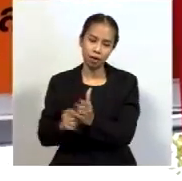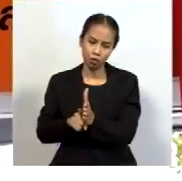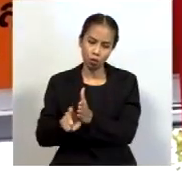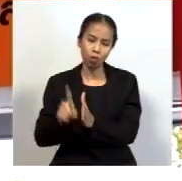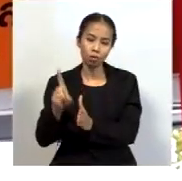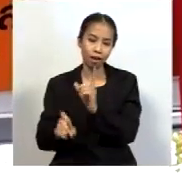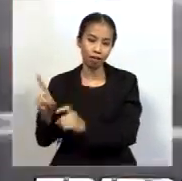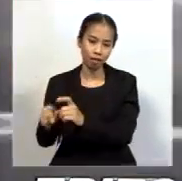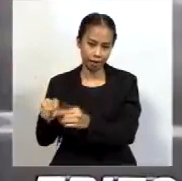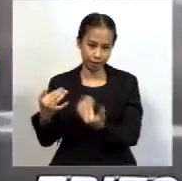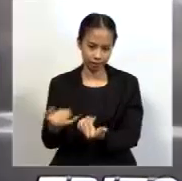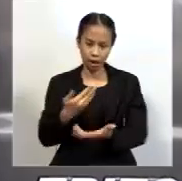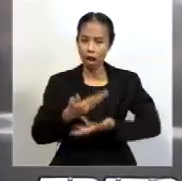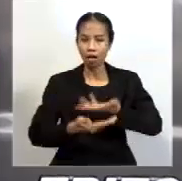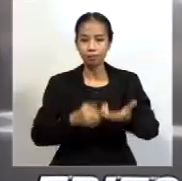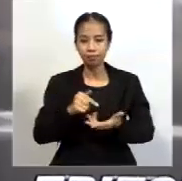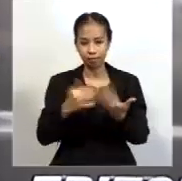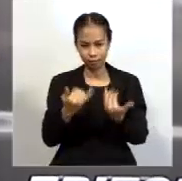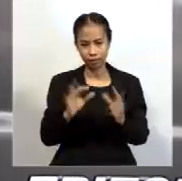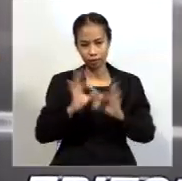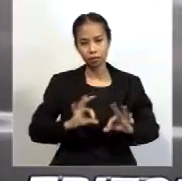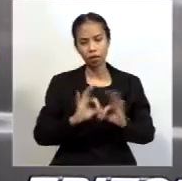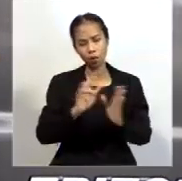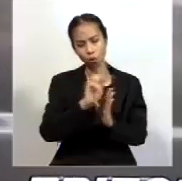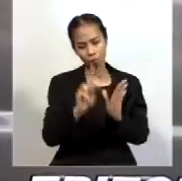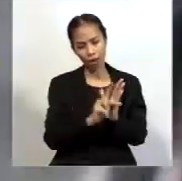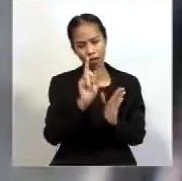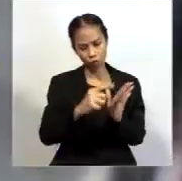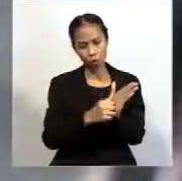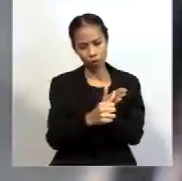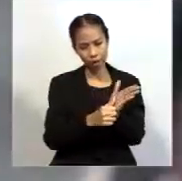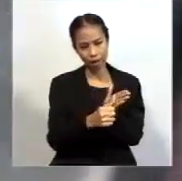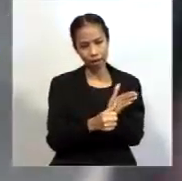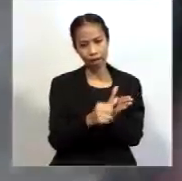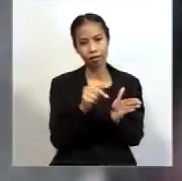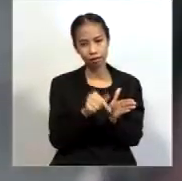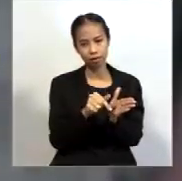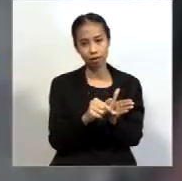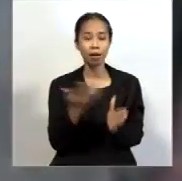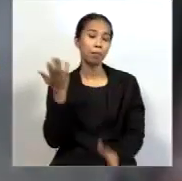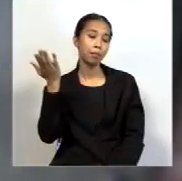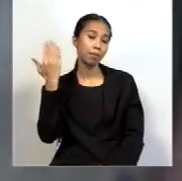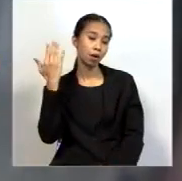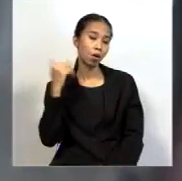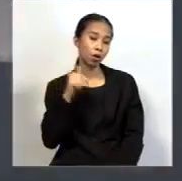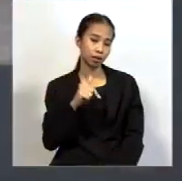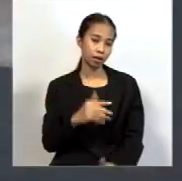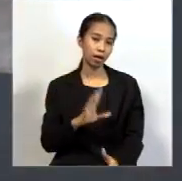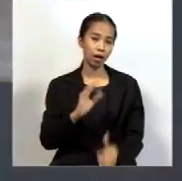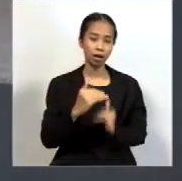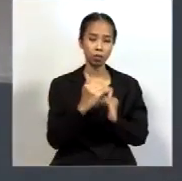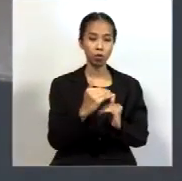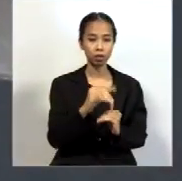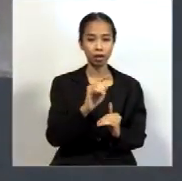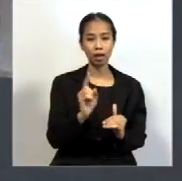รับความต้องการในตลาดซึ่งต้องมีการแก้ไขกฎหมายเพื่อจากเดิมเนี่ยที่กำหนดให้ใช้เอท